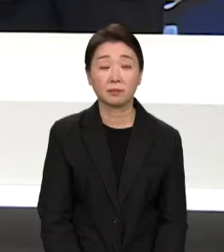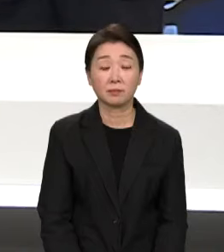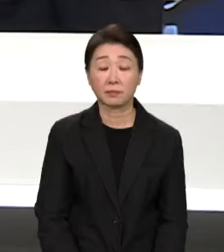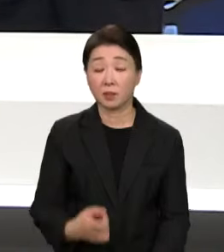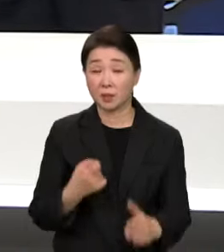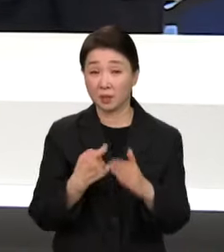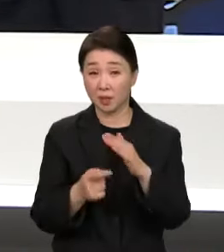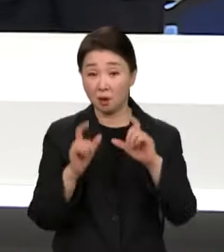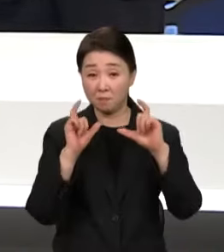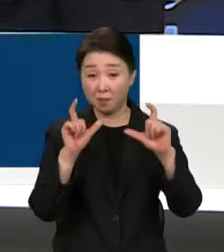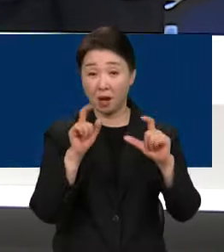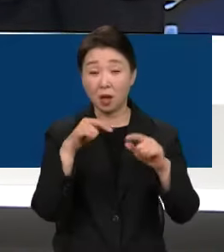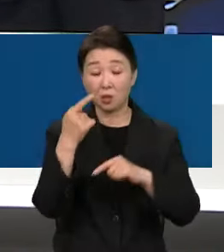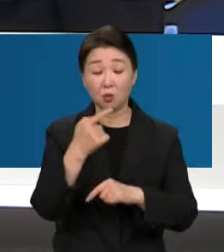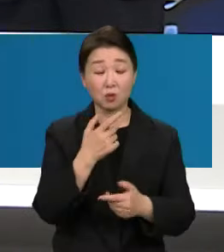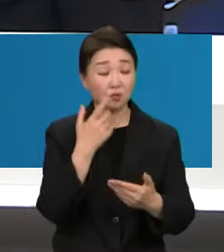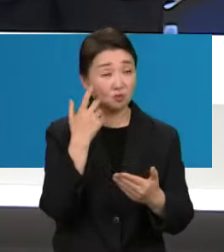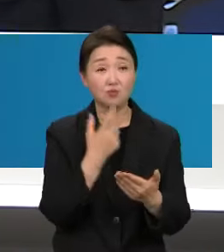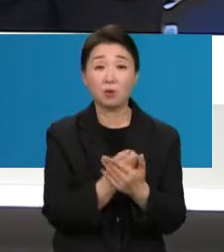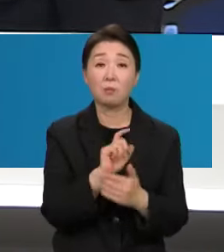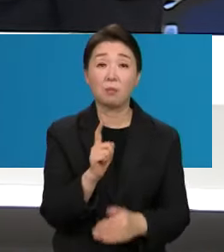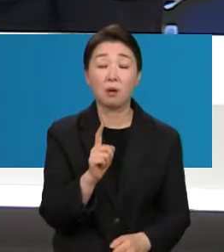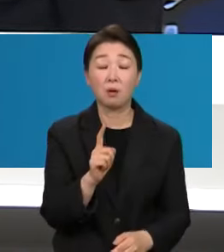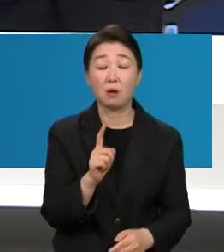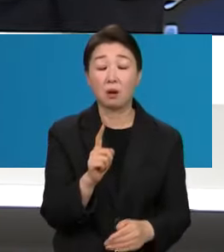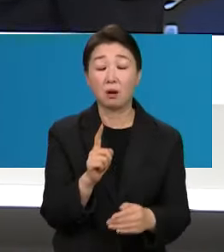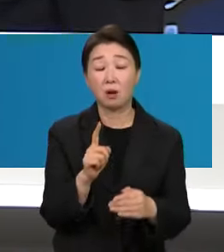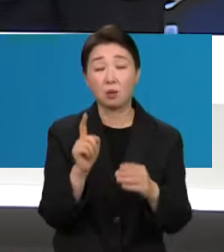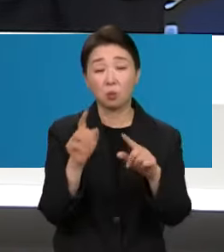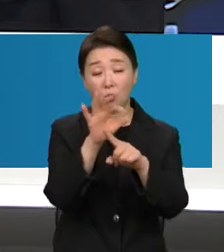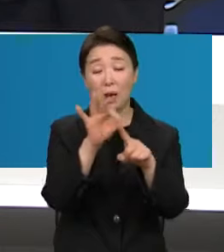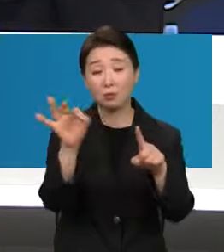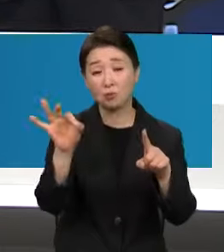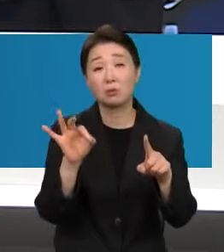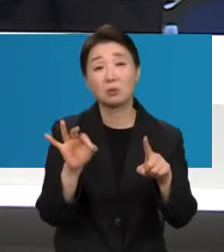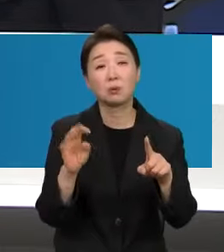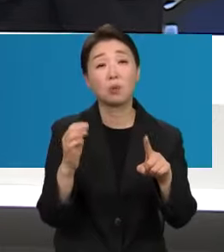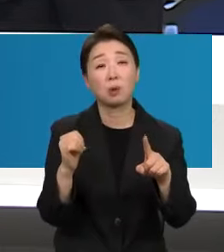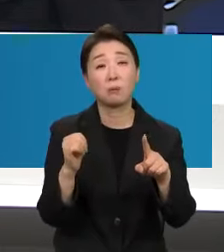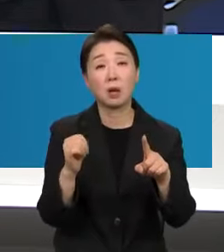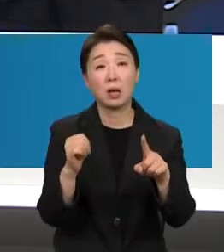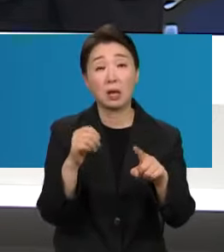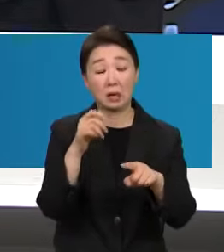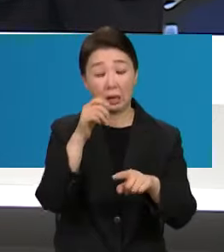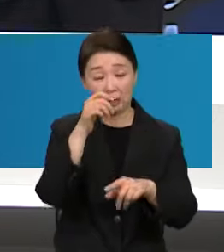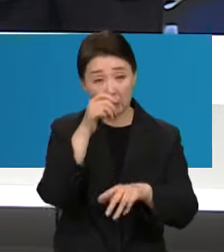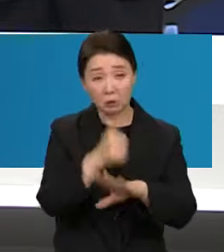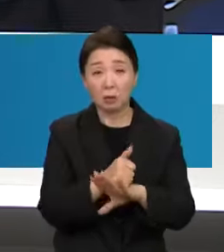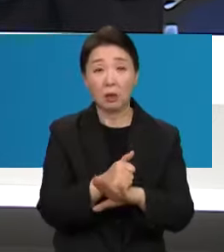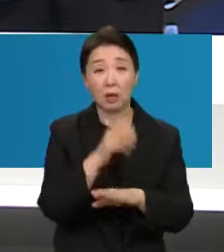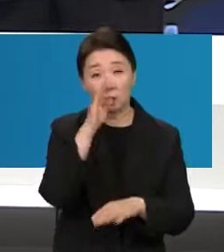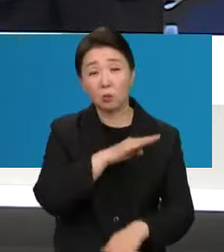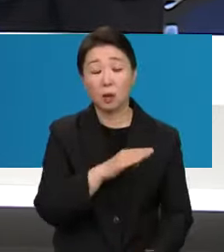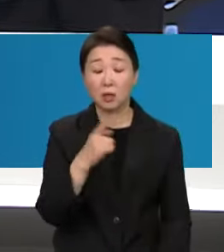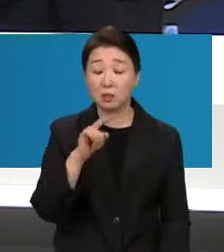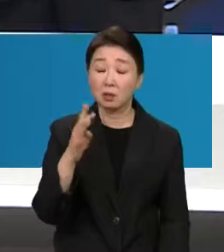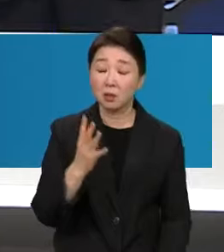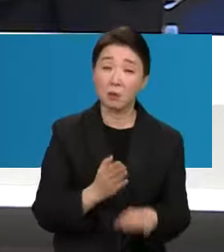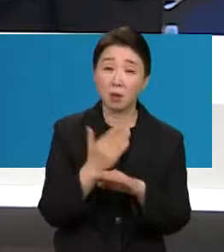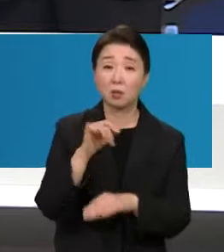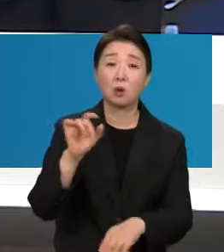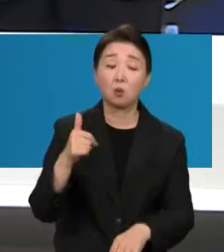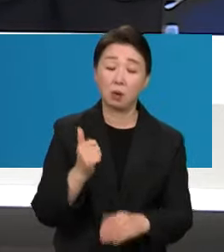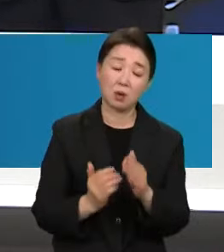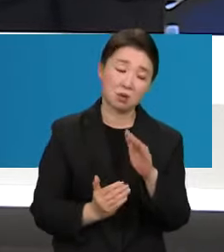계엄 사태 이후 가장 충격을 받은 게 환율 시장입니다. 최악의 경우엔 1,400원대를 넘어서 1,500원대까지 갈 수